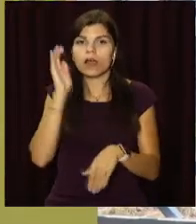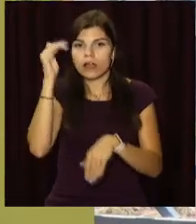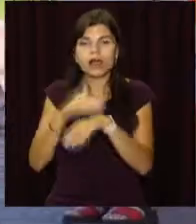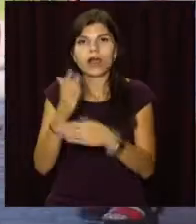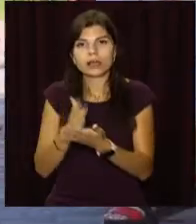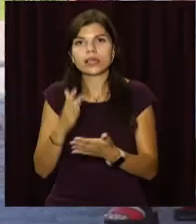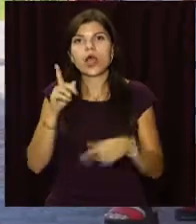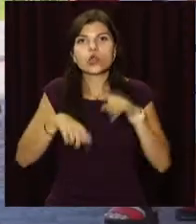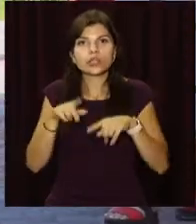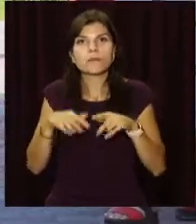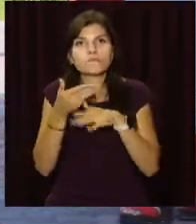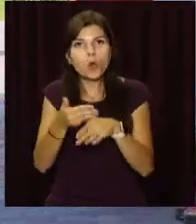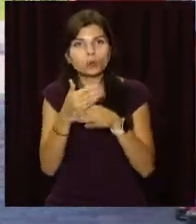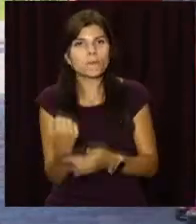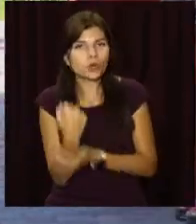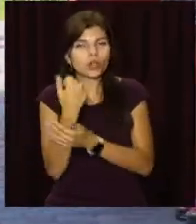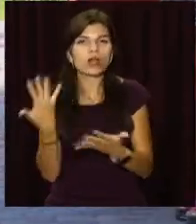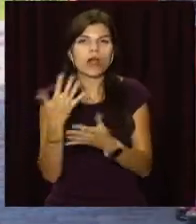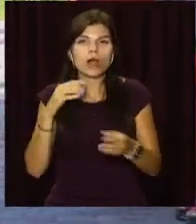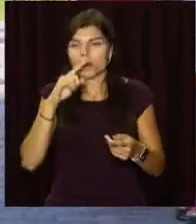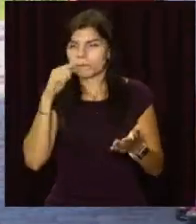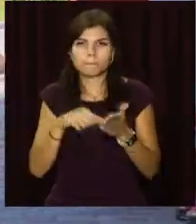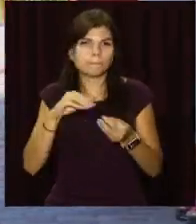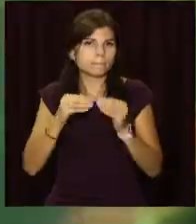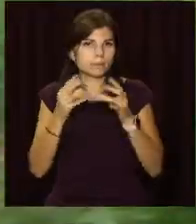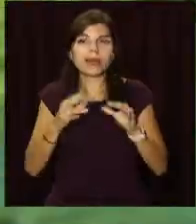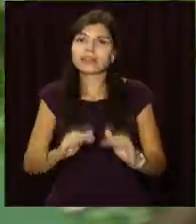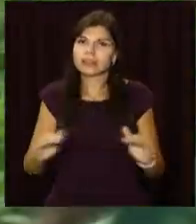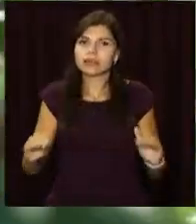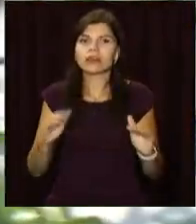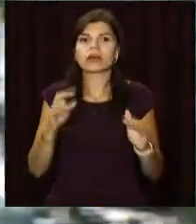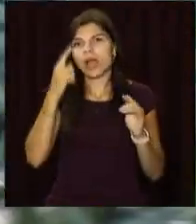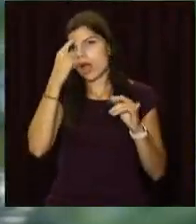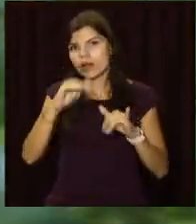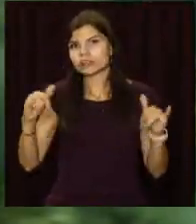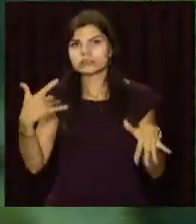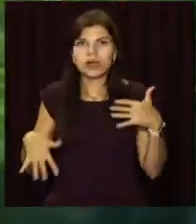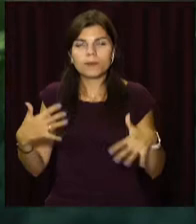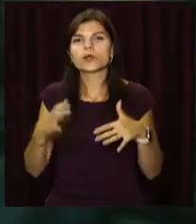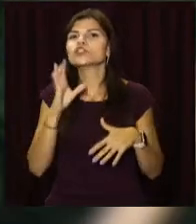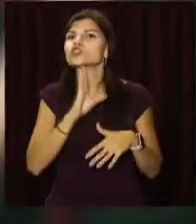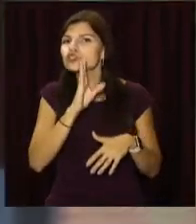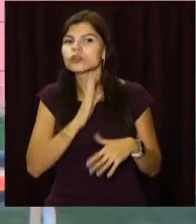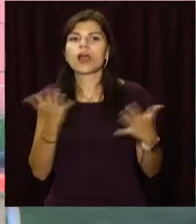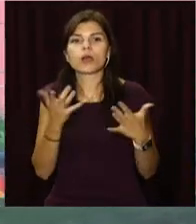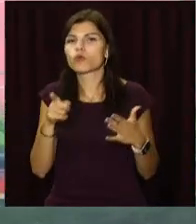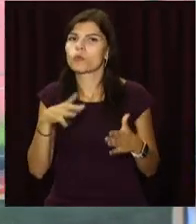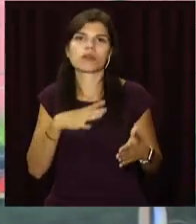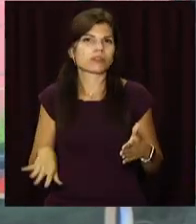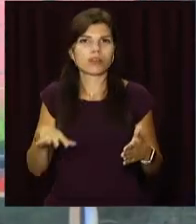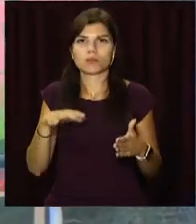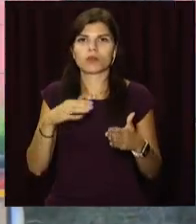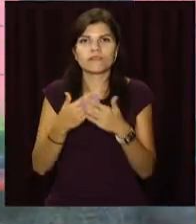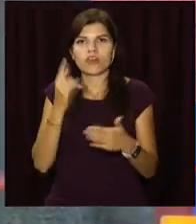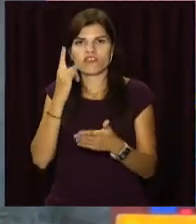Фахівці цілодобово допомагають родинам, які опинилися у скруті. Реабілітують малечу з вадами розвитку, працюють з жінками, аби